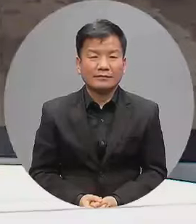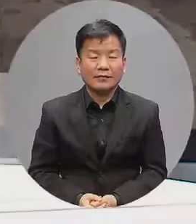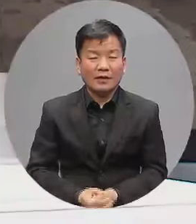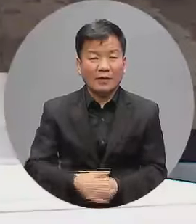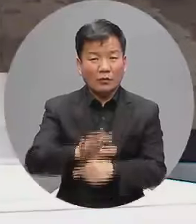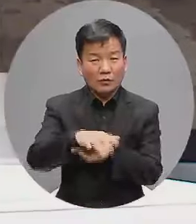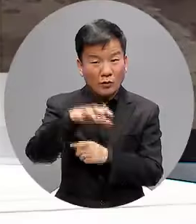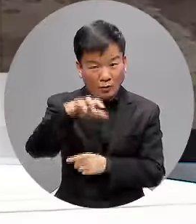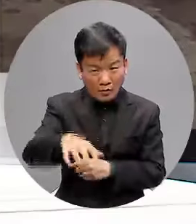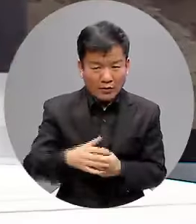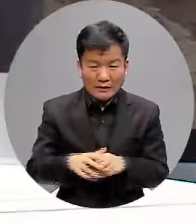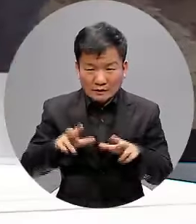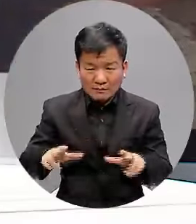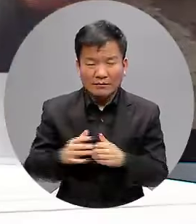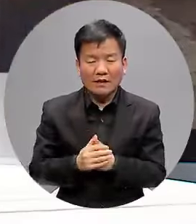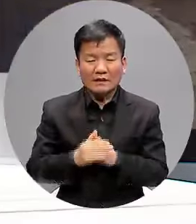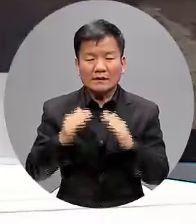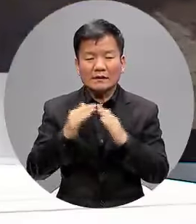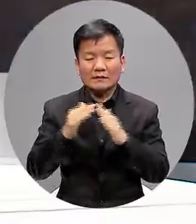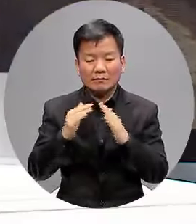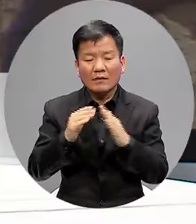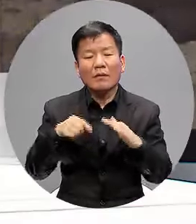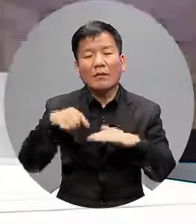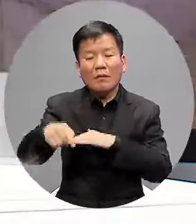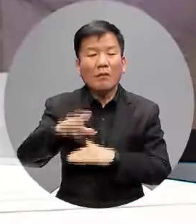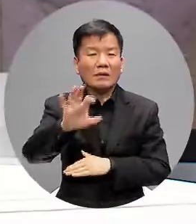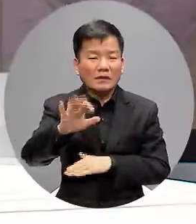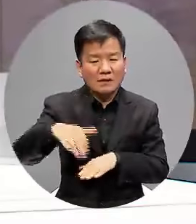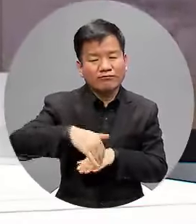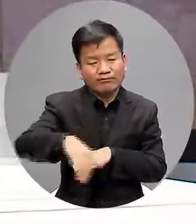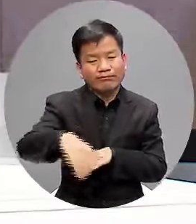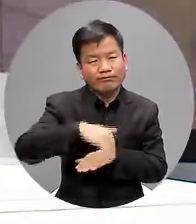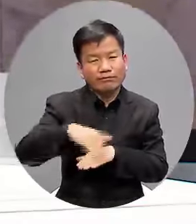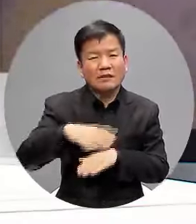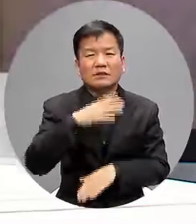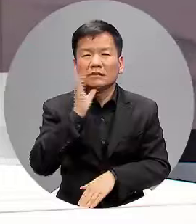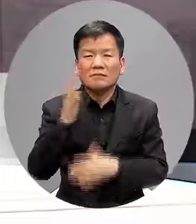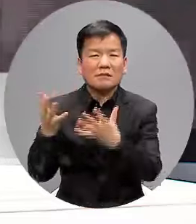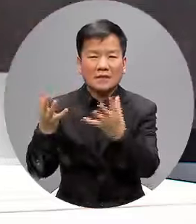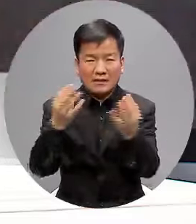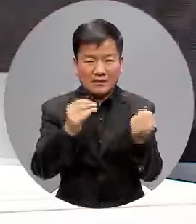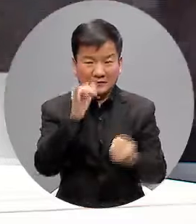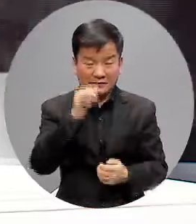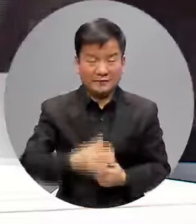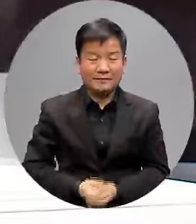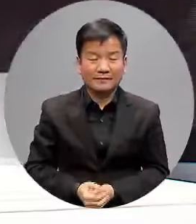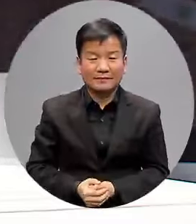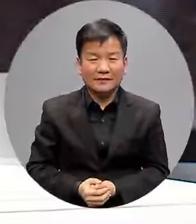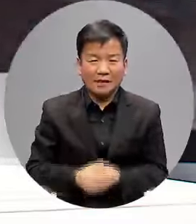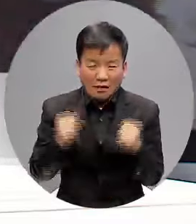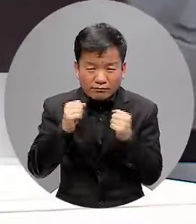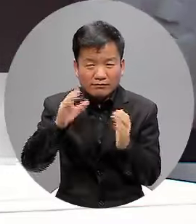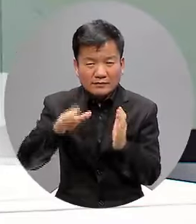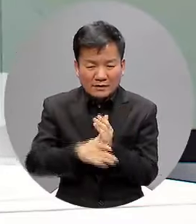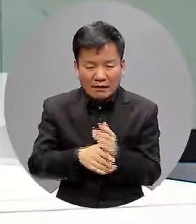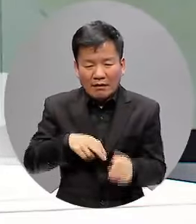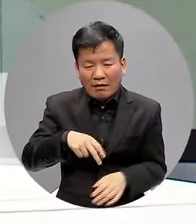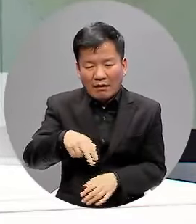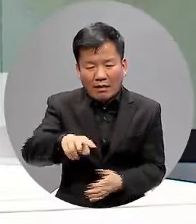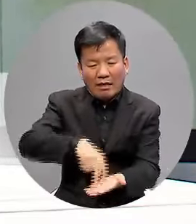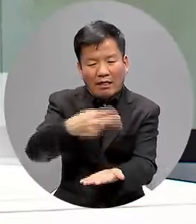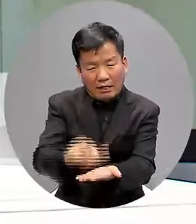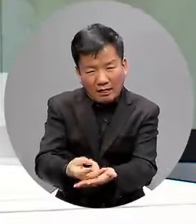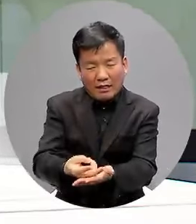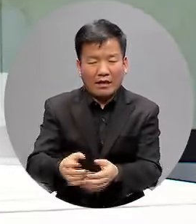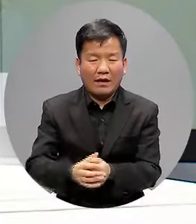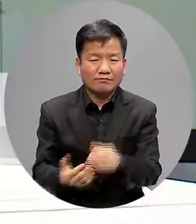농촌 마을에서는 아직도 집 밖에 있는 재래식 화장실을 사용하는 어르신들이 많습니다. 겨울철이면 빙판에